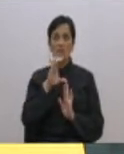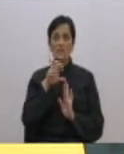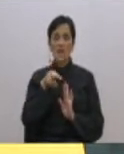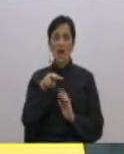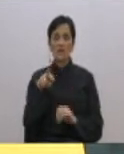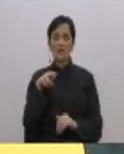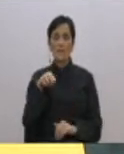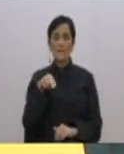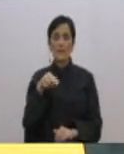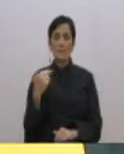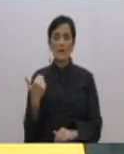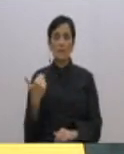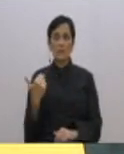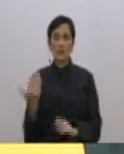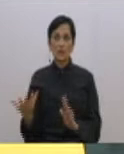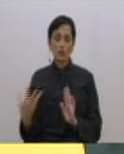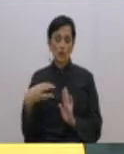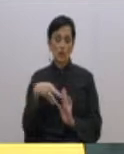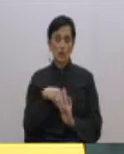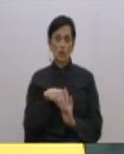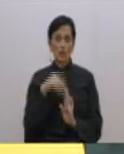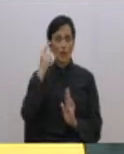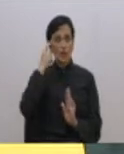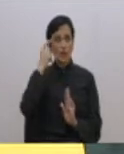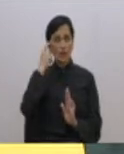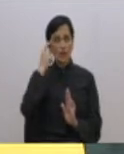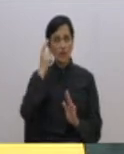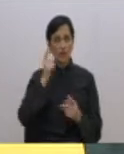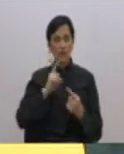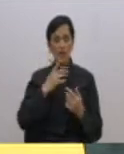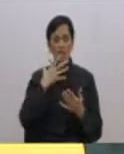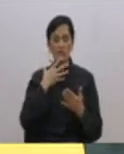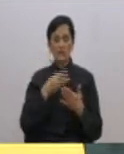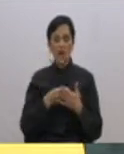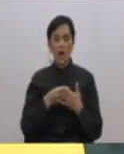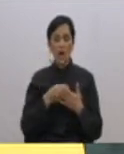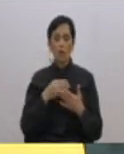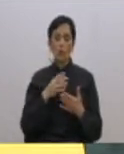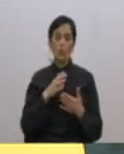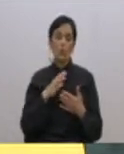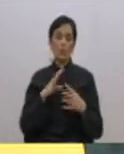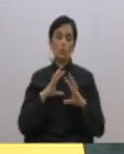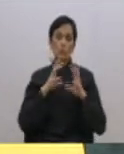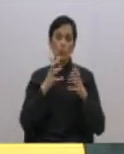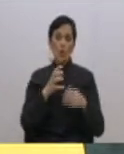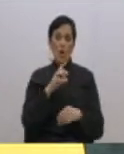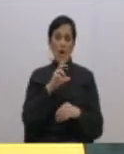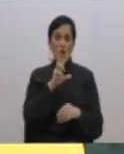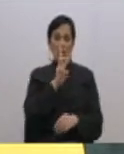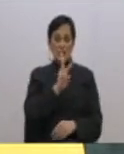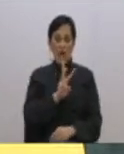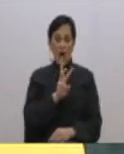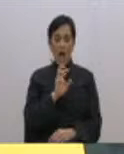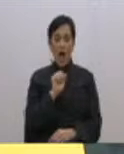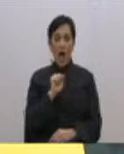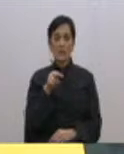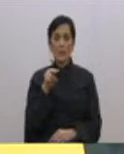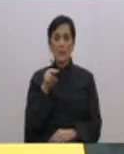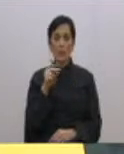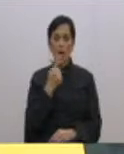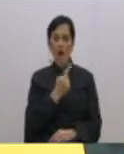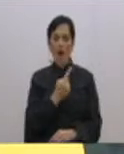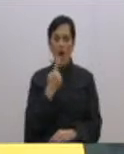mkhridan chartuli iqo intelektualuri sakutrebis msofli organizatsiis WIPO-s